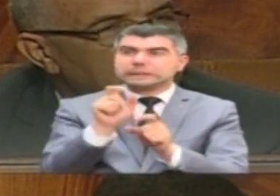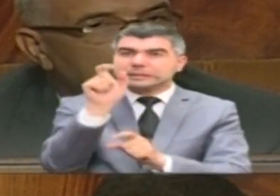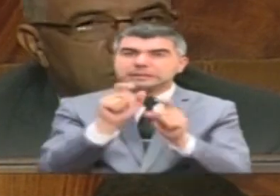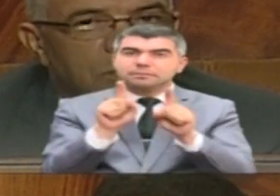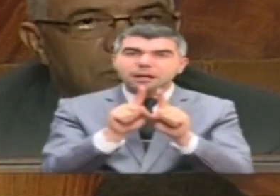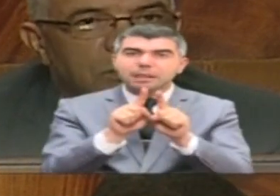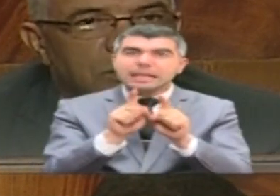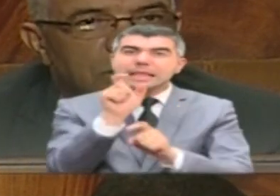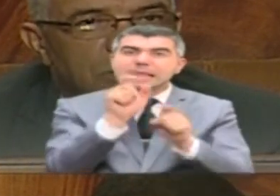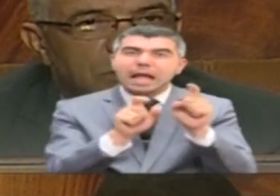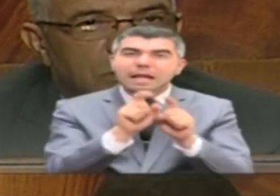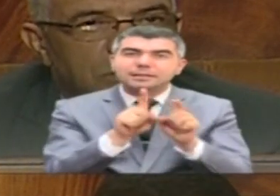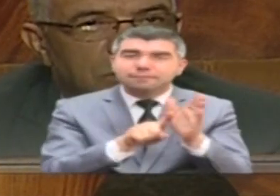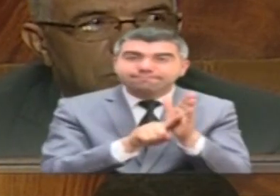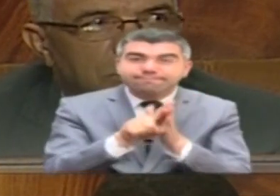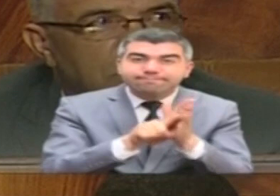بالحرمات